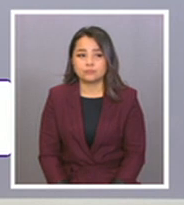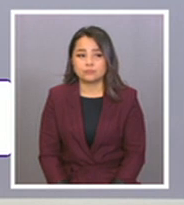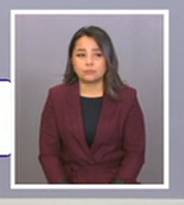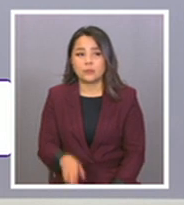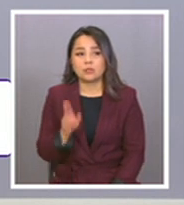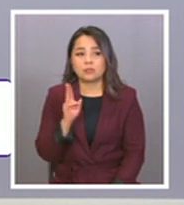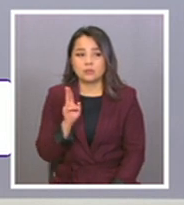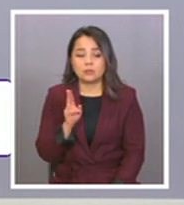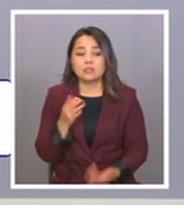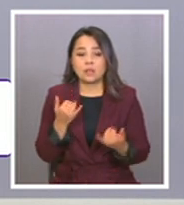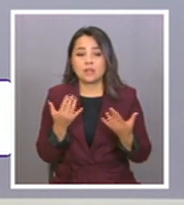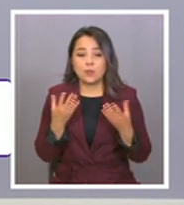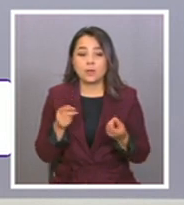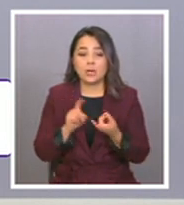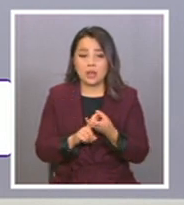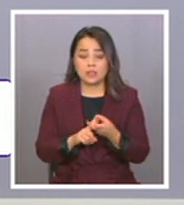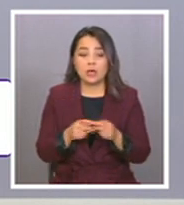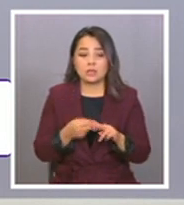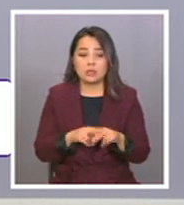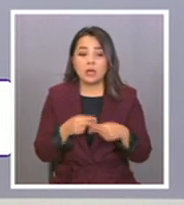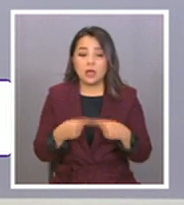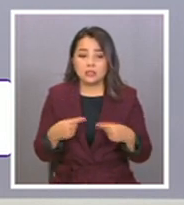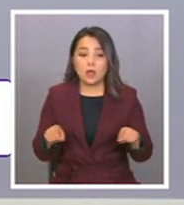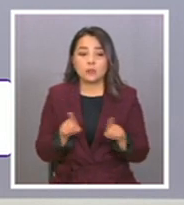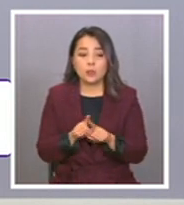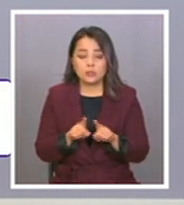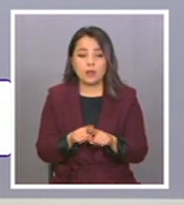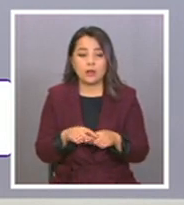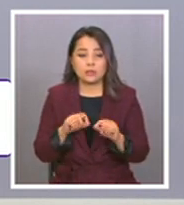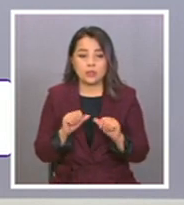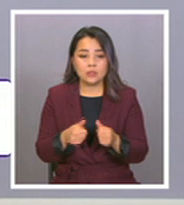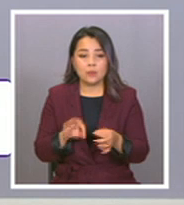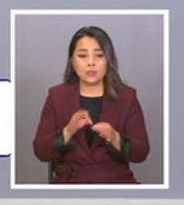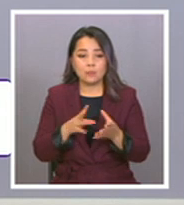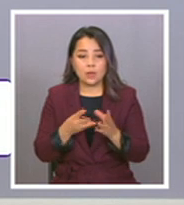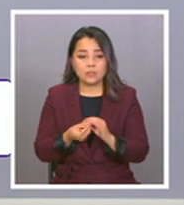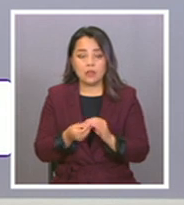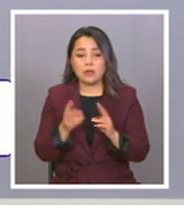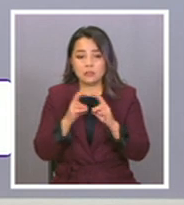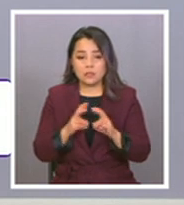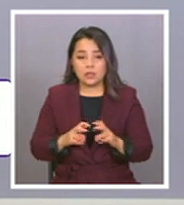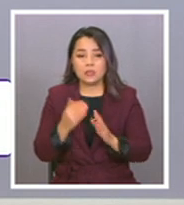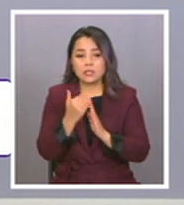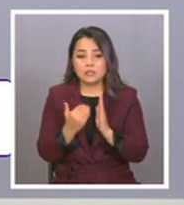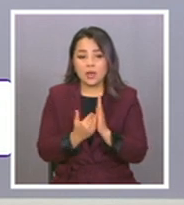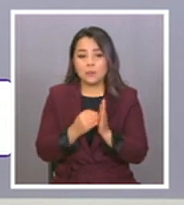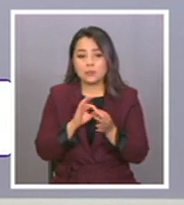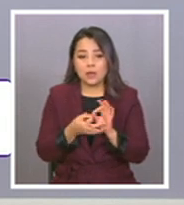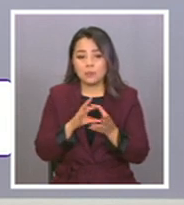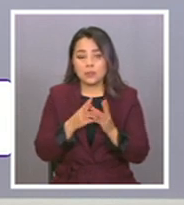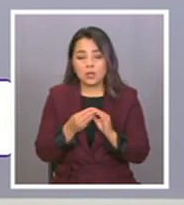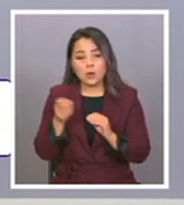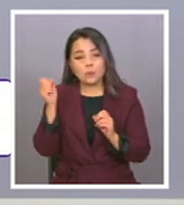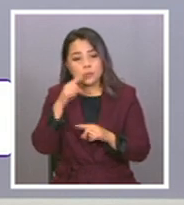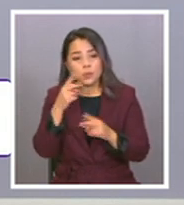Бүгінгі мақсатымызға сай, осындай әртүрлі тірі ағзаларды сипаттау үшін ең алдымен систематиканы, яғни жүйелеу қатарын